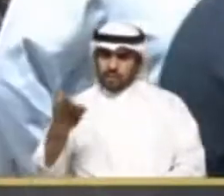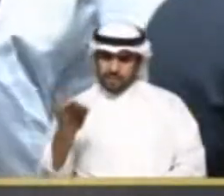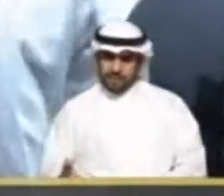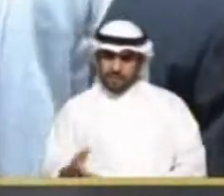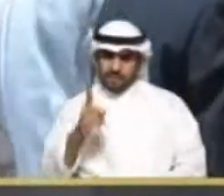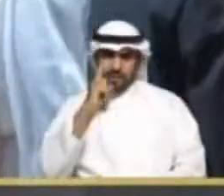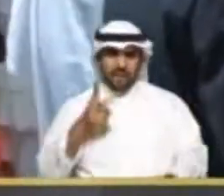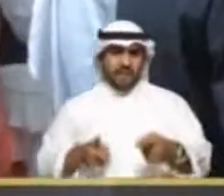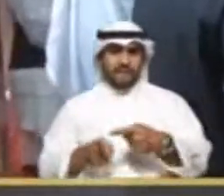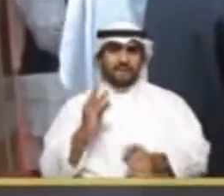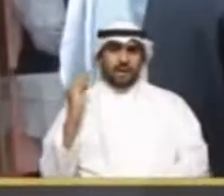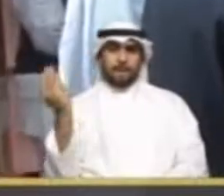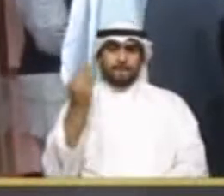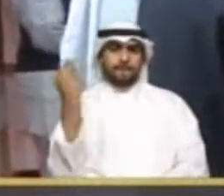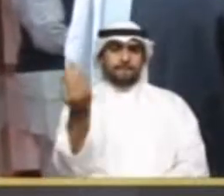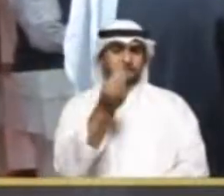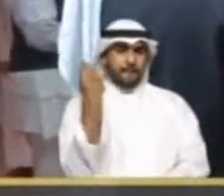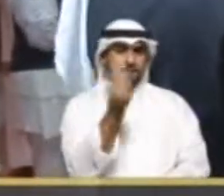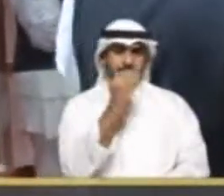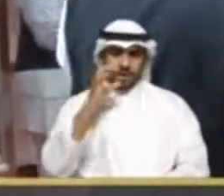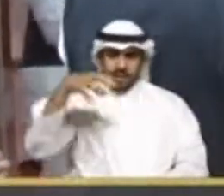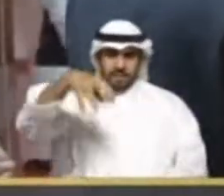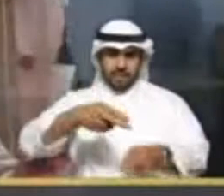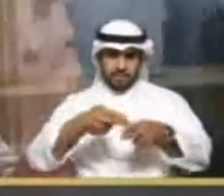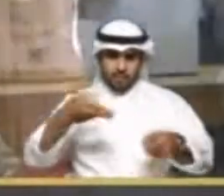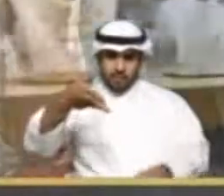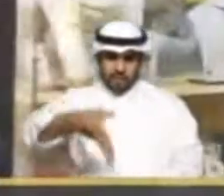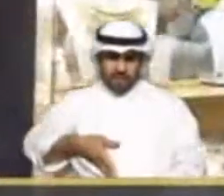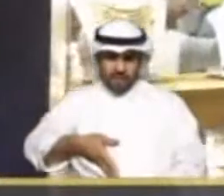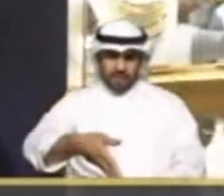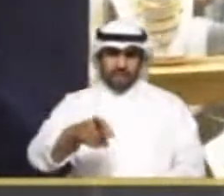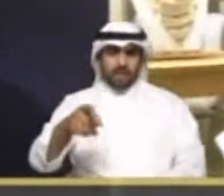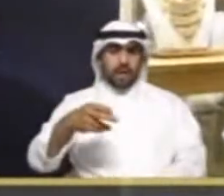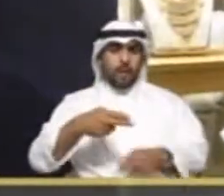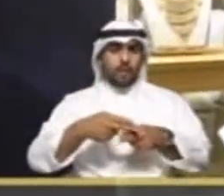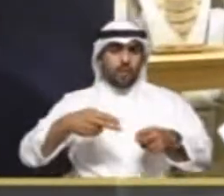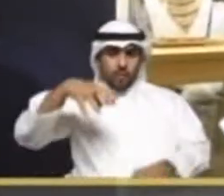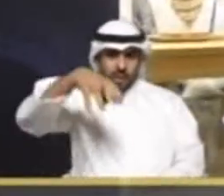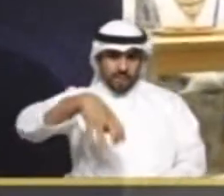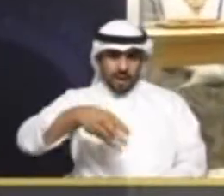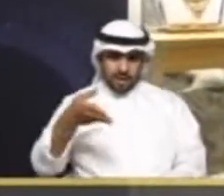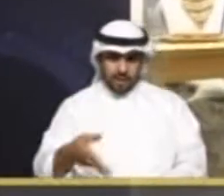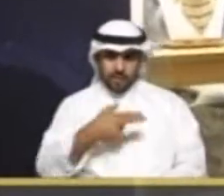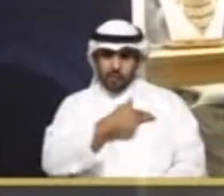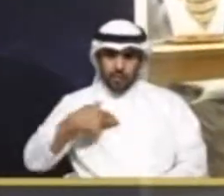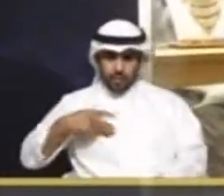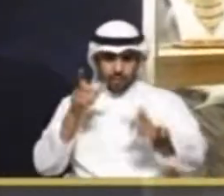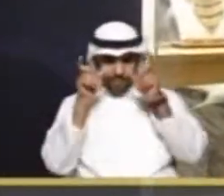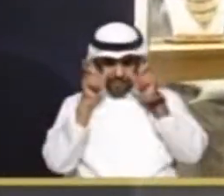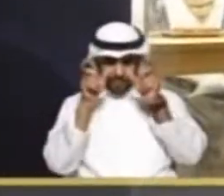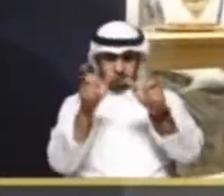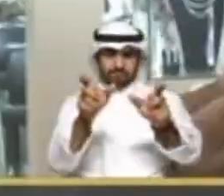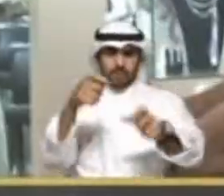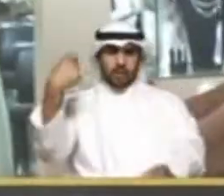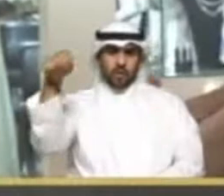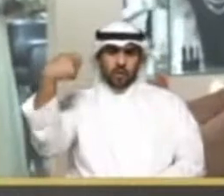الذهب والمجوهرات العالمي 15 تحت مظلة رقابية على هذه المعادن من قبل وزارة التجارة